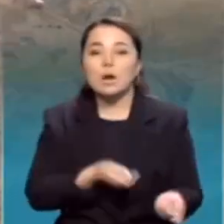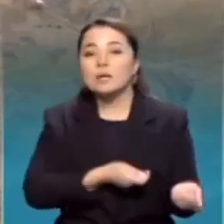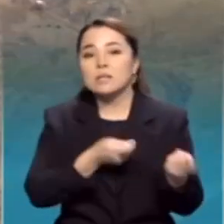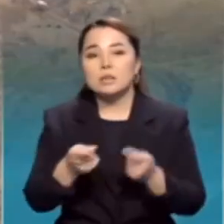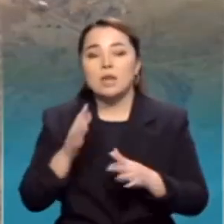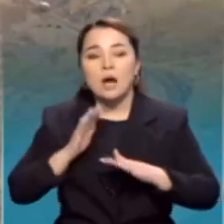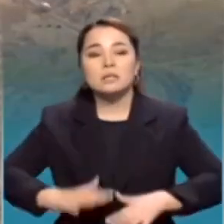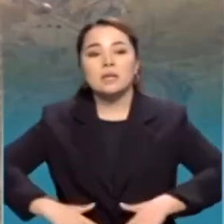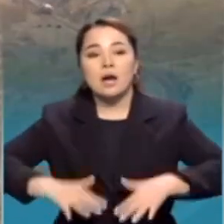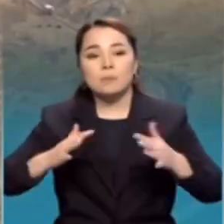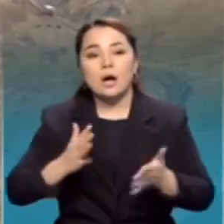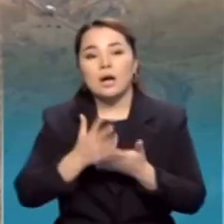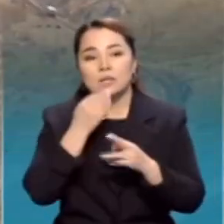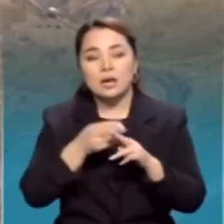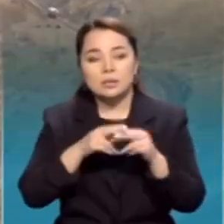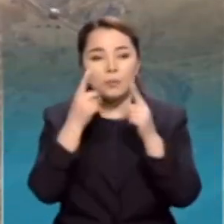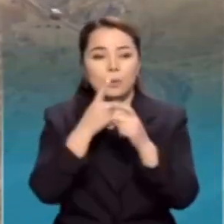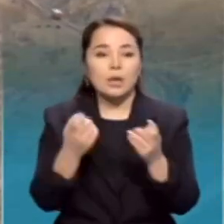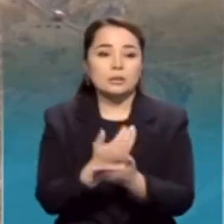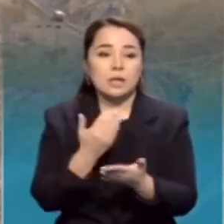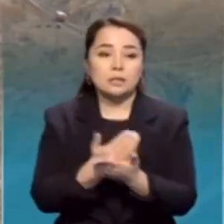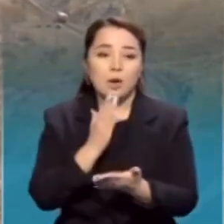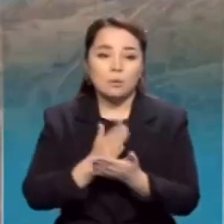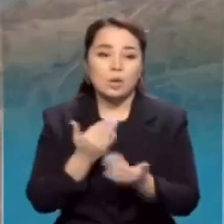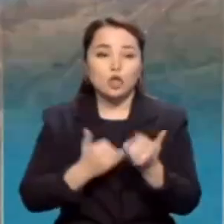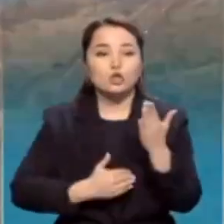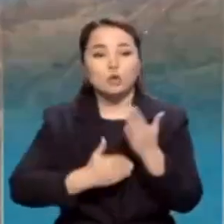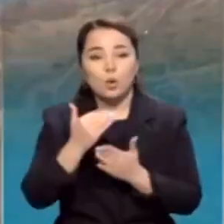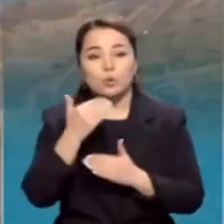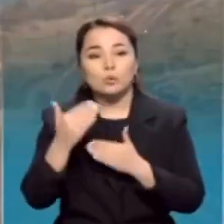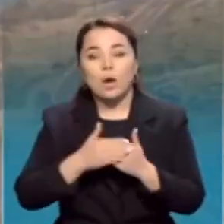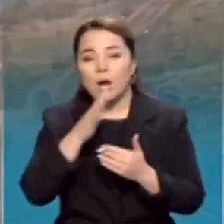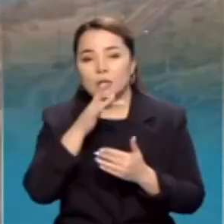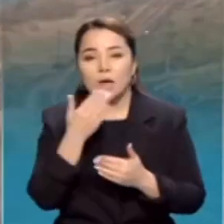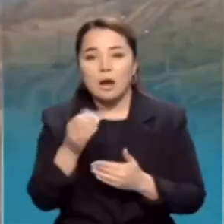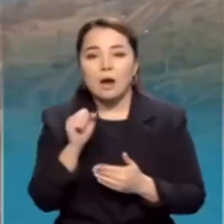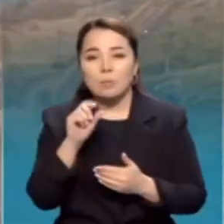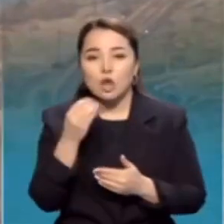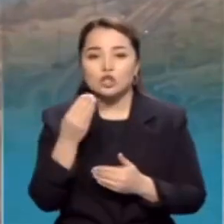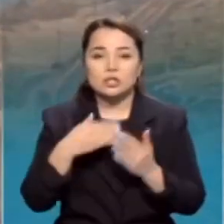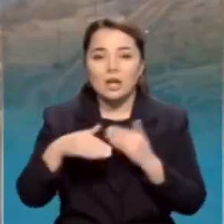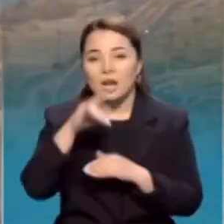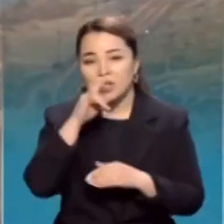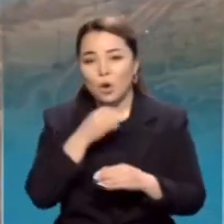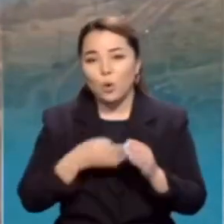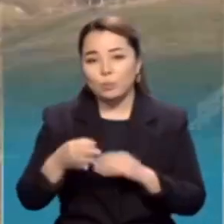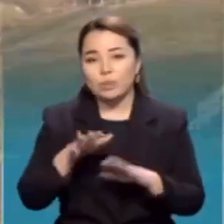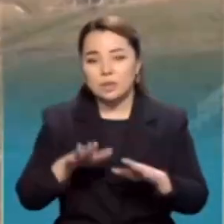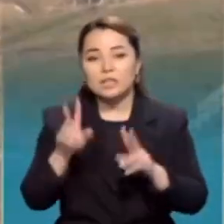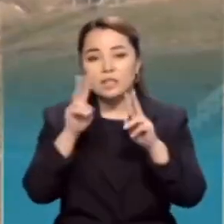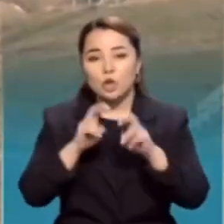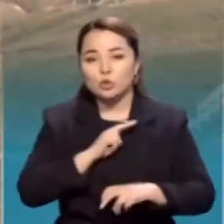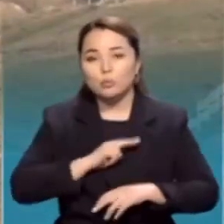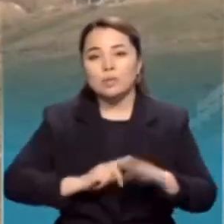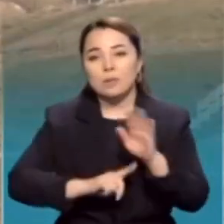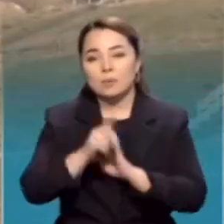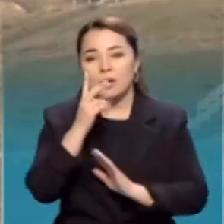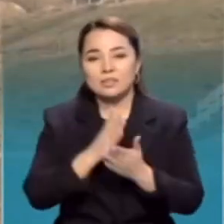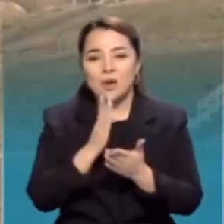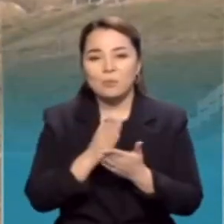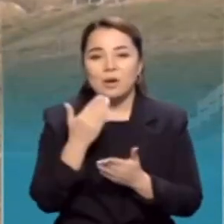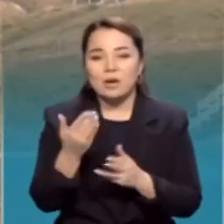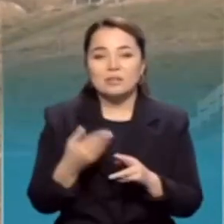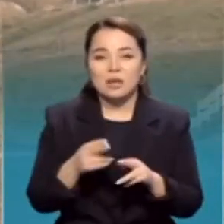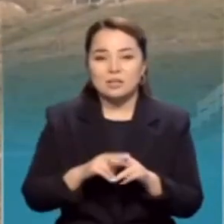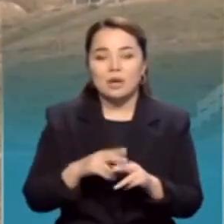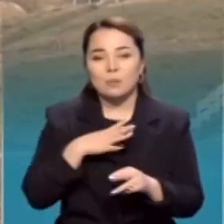кезеңіне дайындық барысы туралы мәлімет берді. Оның айтуынша, жоғарыда Абай және Шығыс Қазақстан облыстарында тексеру жұмыстары басталады. Сонымен